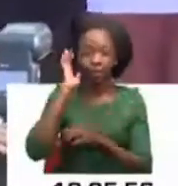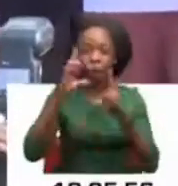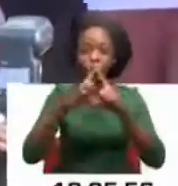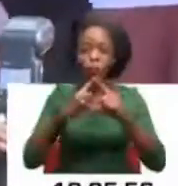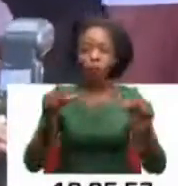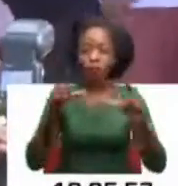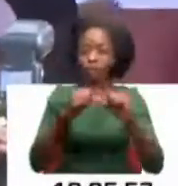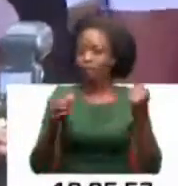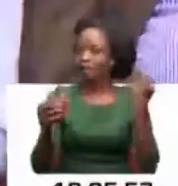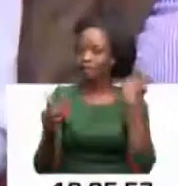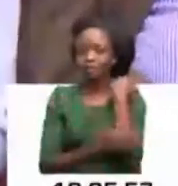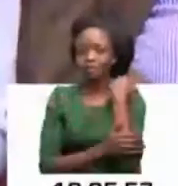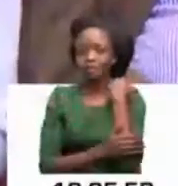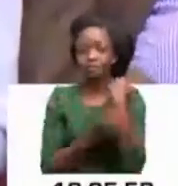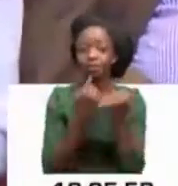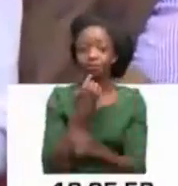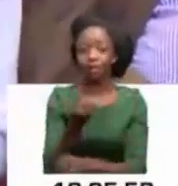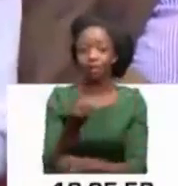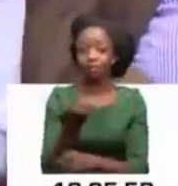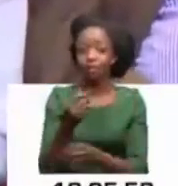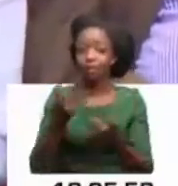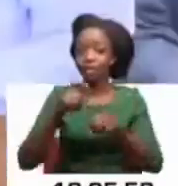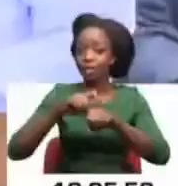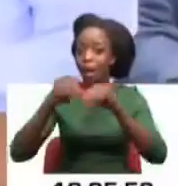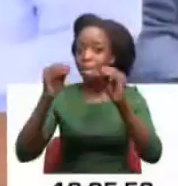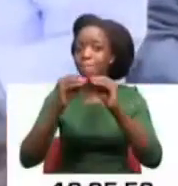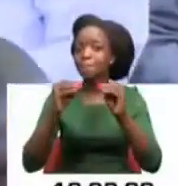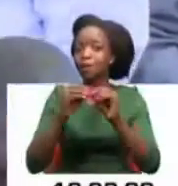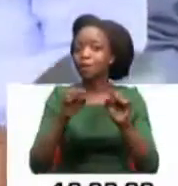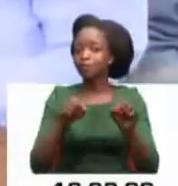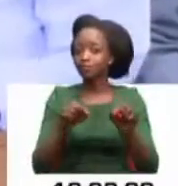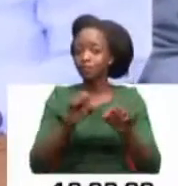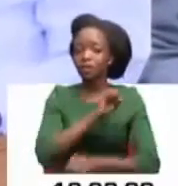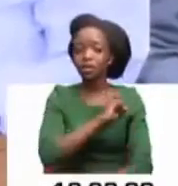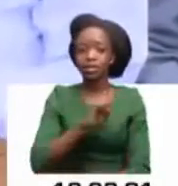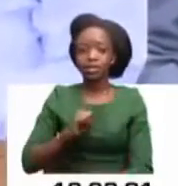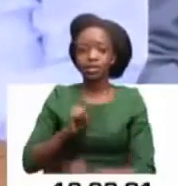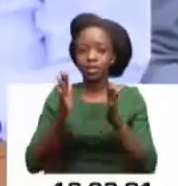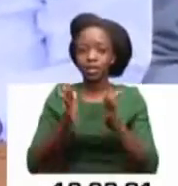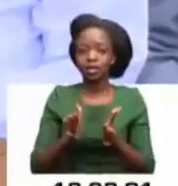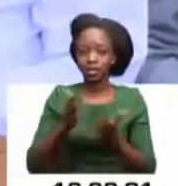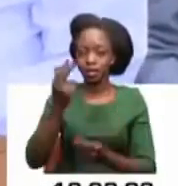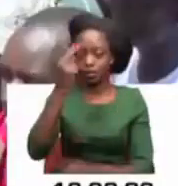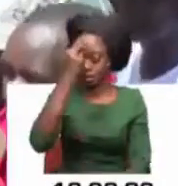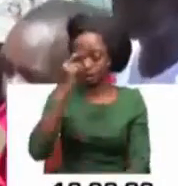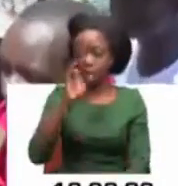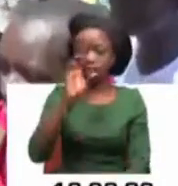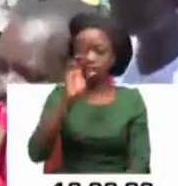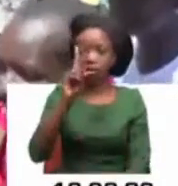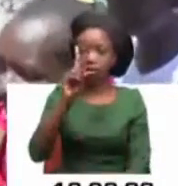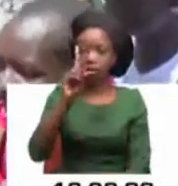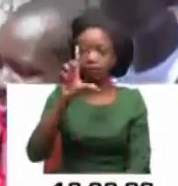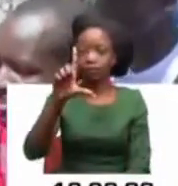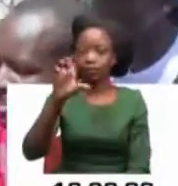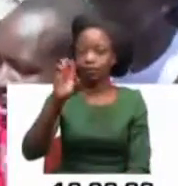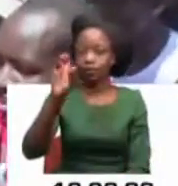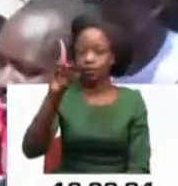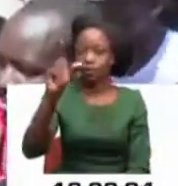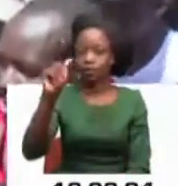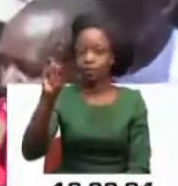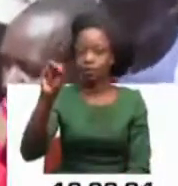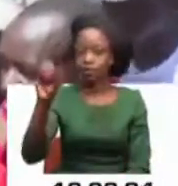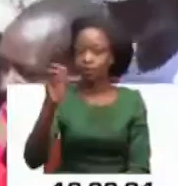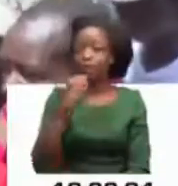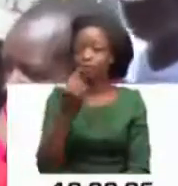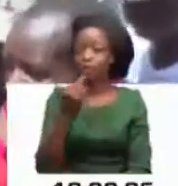matamshi yasiyofaa. Wakati wa mkutano huo, seneta wa Narok Ledama Olekina alidai kuwa jamii ya